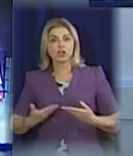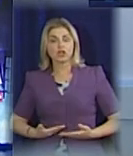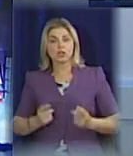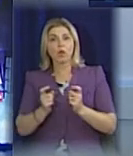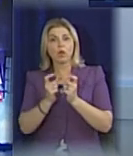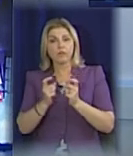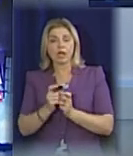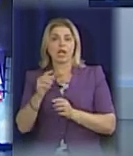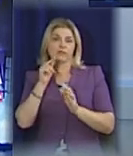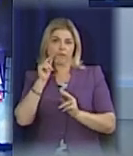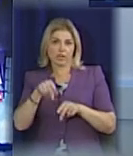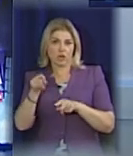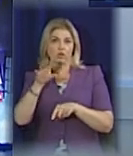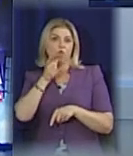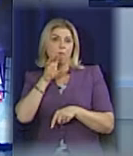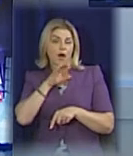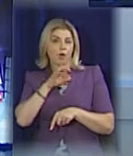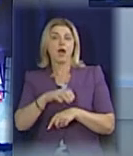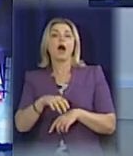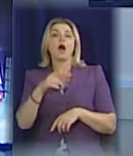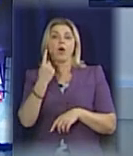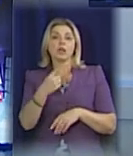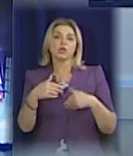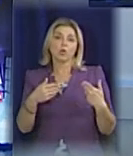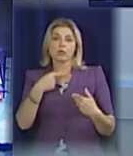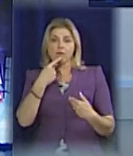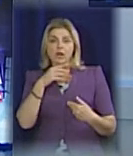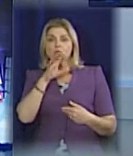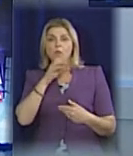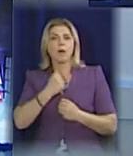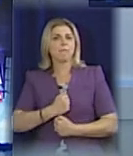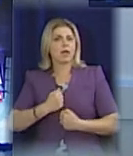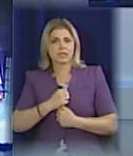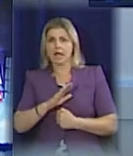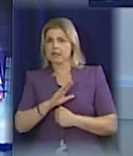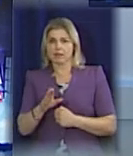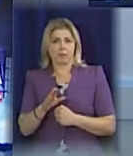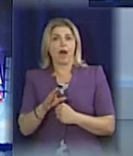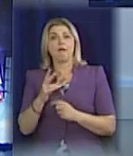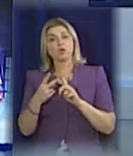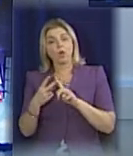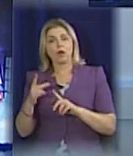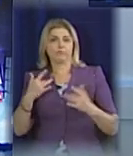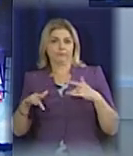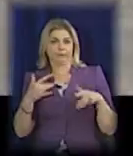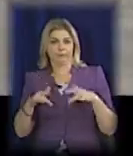через собаку. Одна сторона стверджує, що пес агресивний та неконтрольований, інша все заперечує.